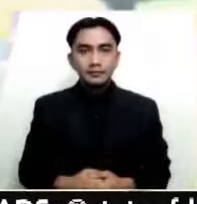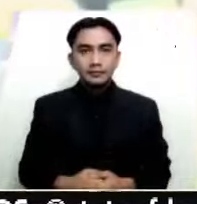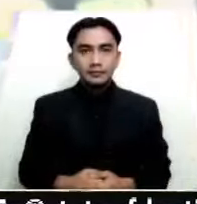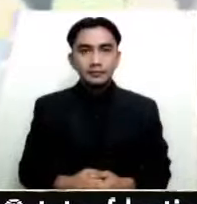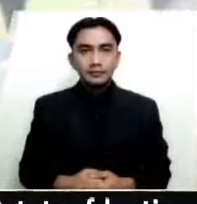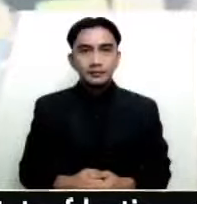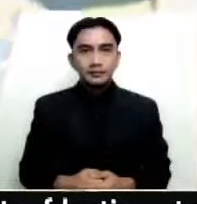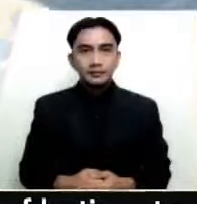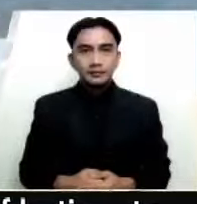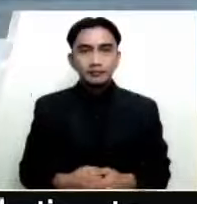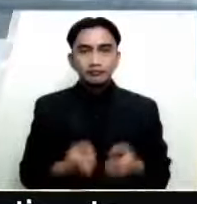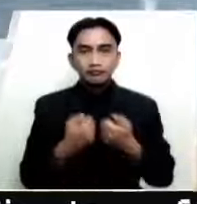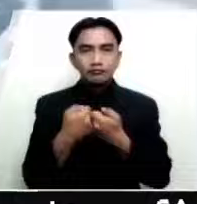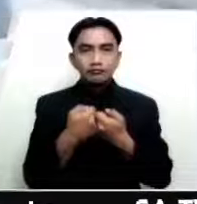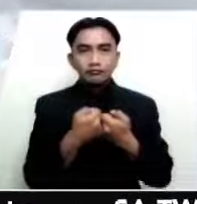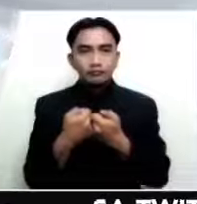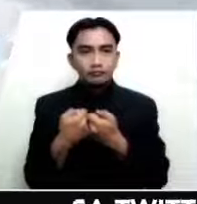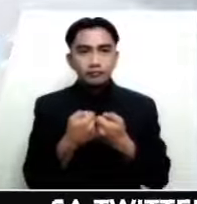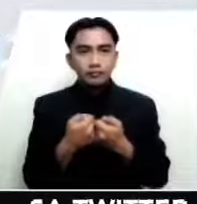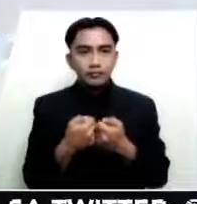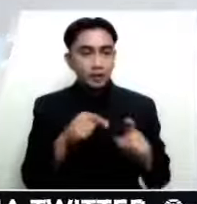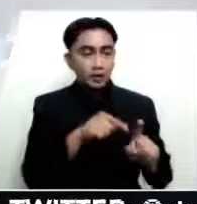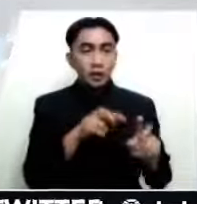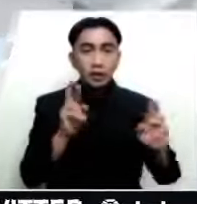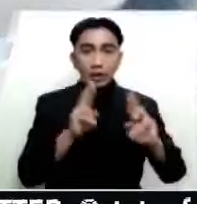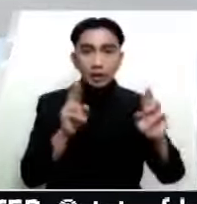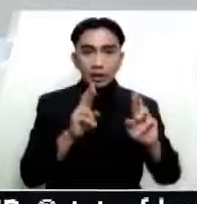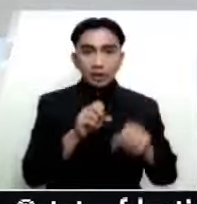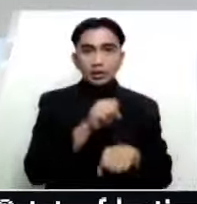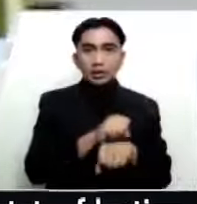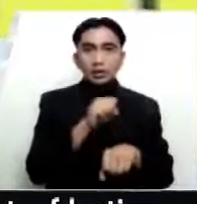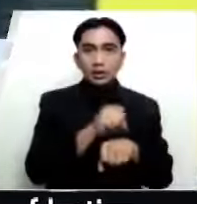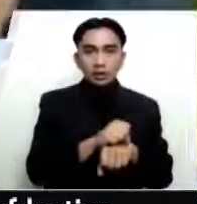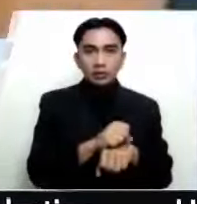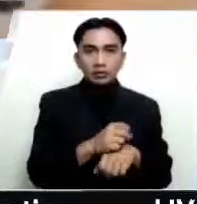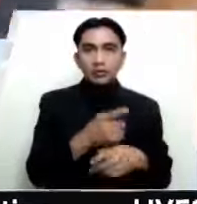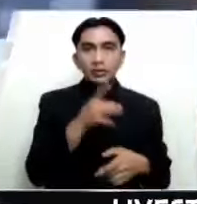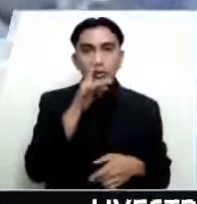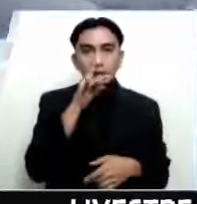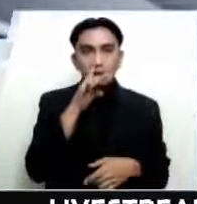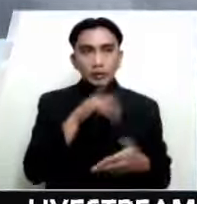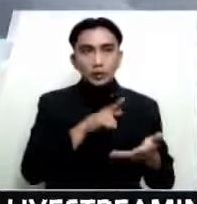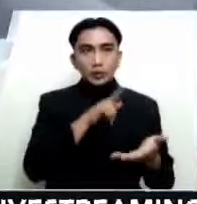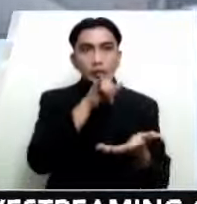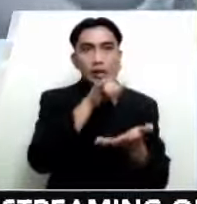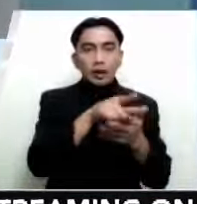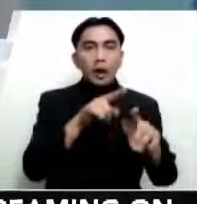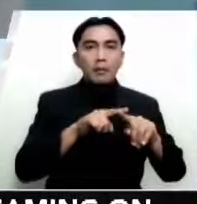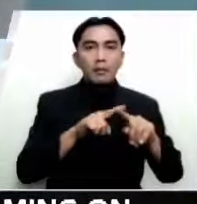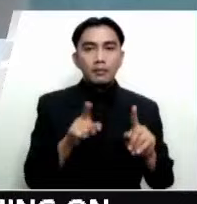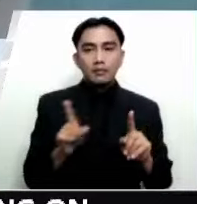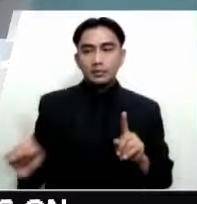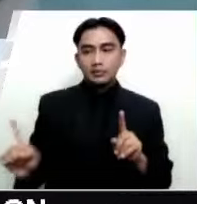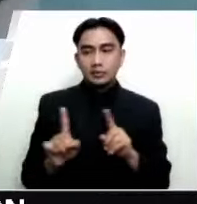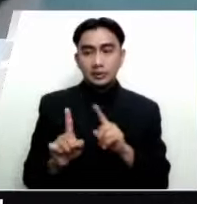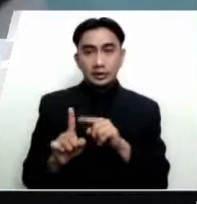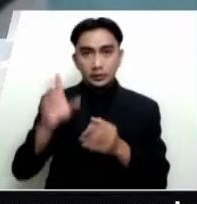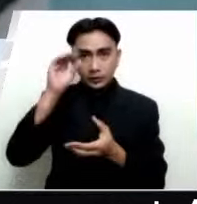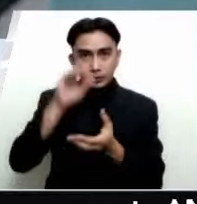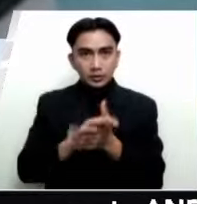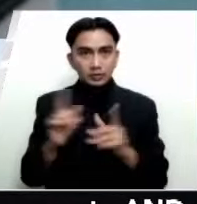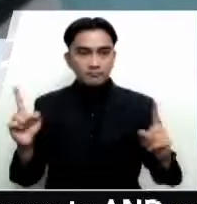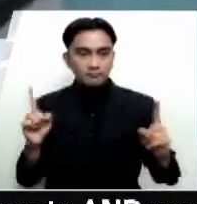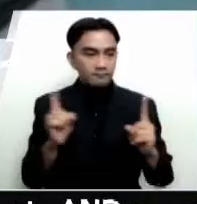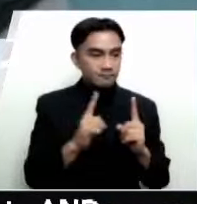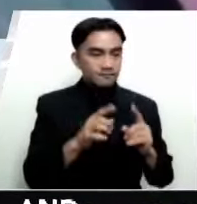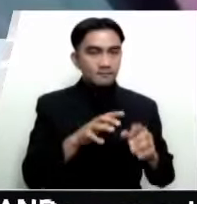Balik Qatar na sana siya para magtrabaho ulit bilang domestic helper. Pero ang kanyang mister, inabangan siya sa airport at pinunit ang kanyang passport at